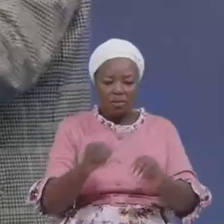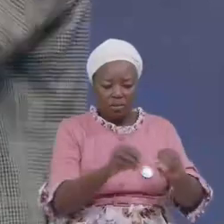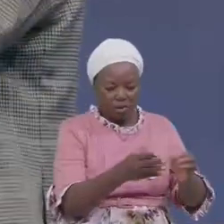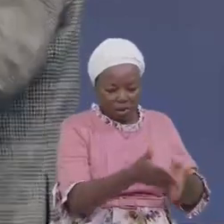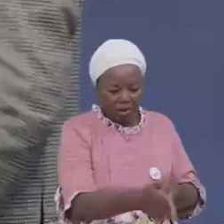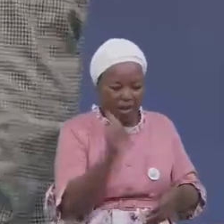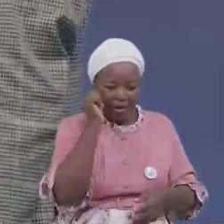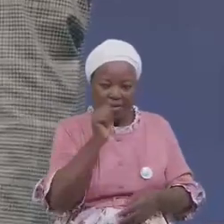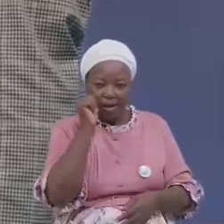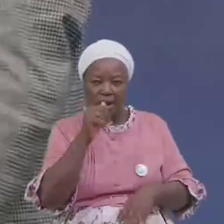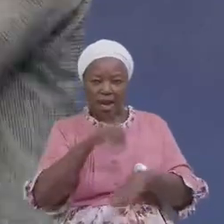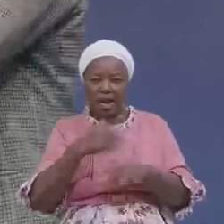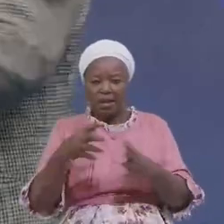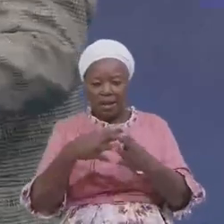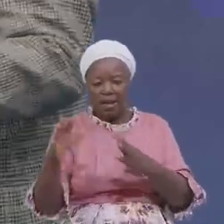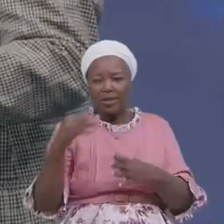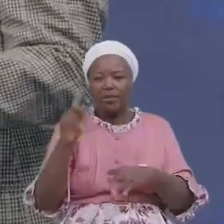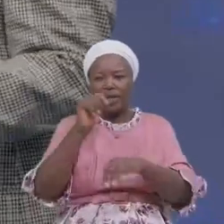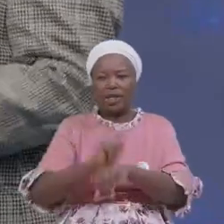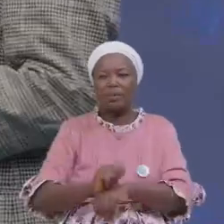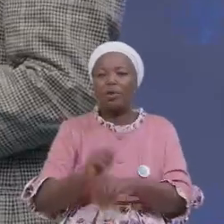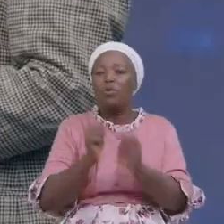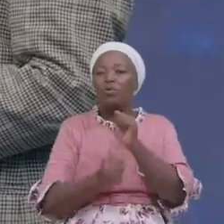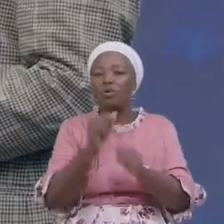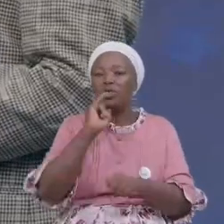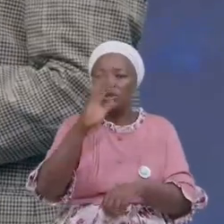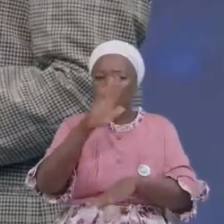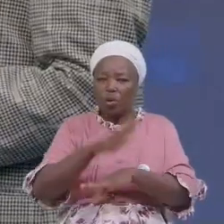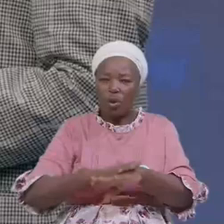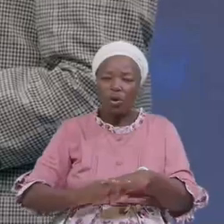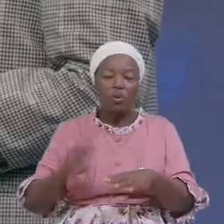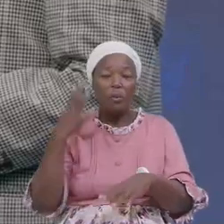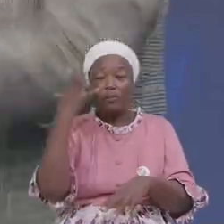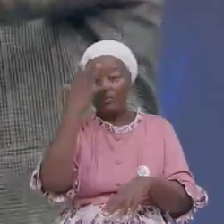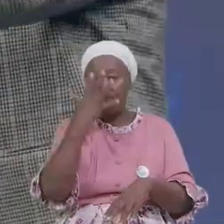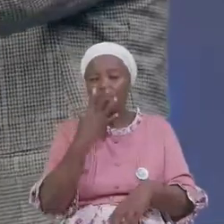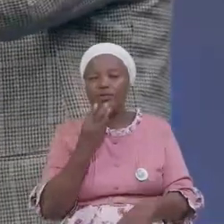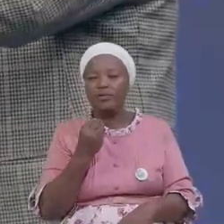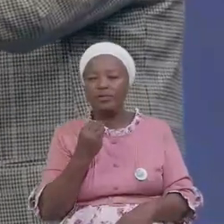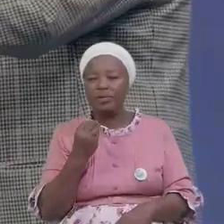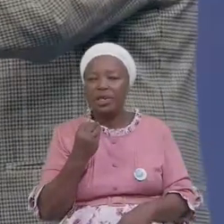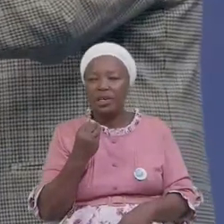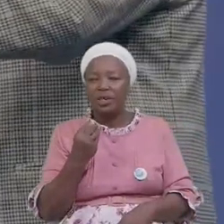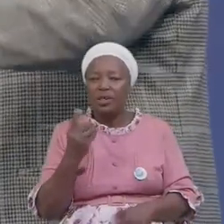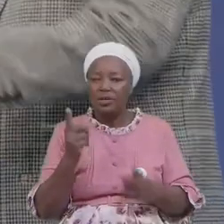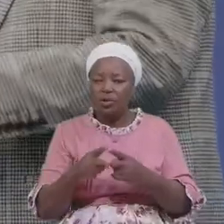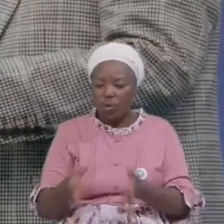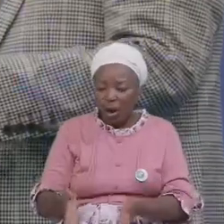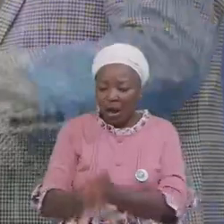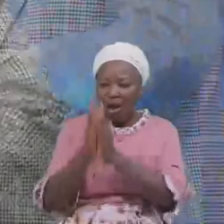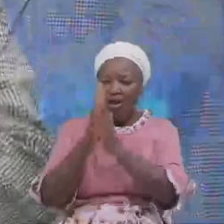porte du temple, appelé la Belle, pour qu'il demandât